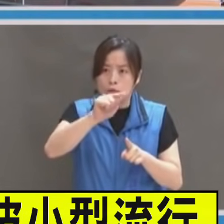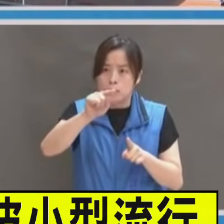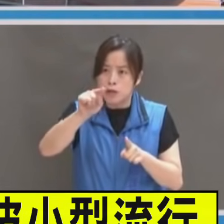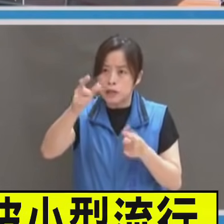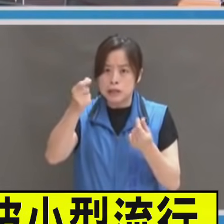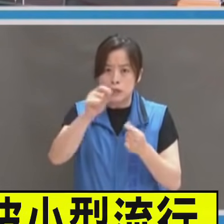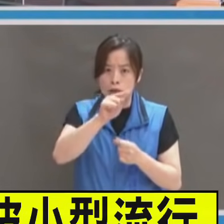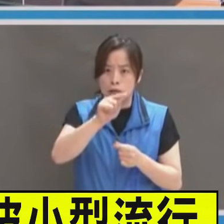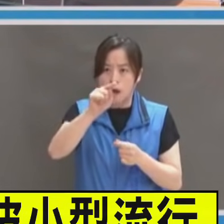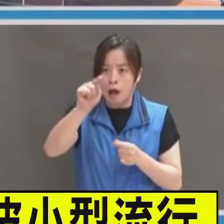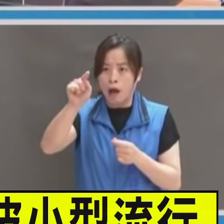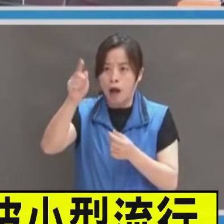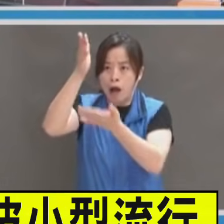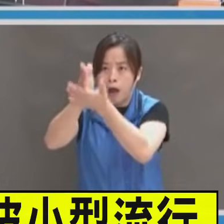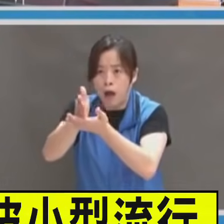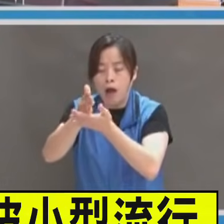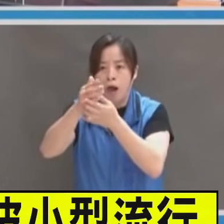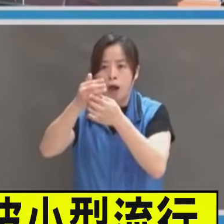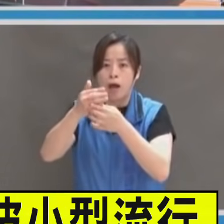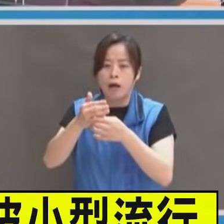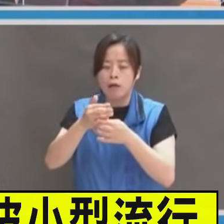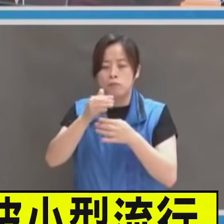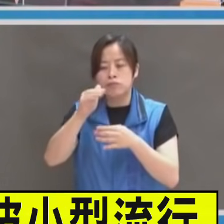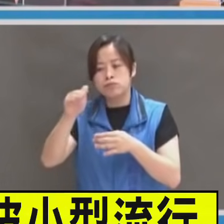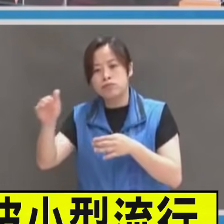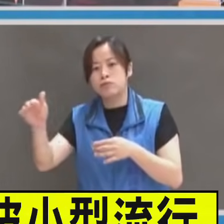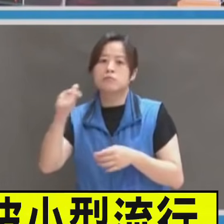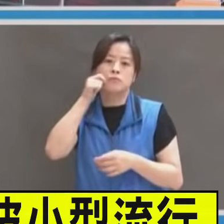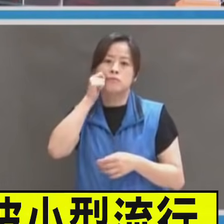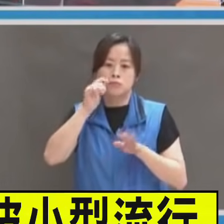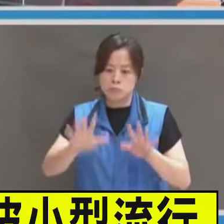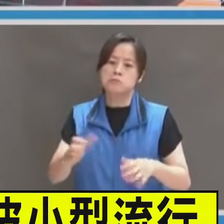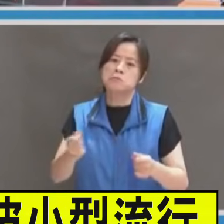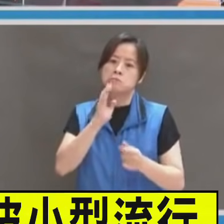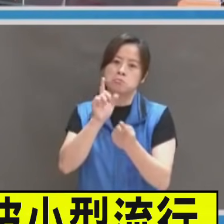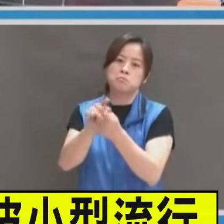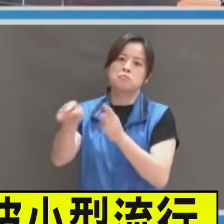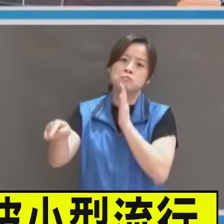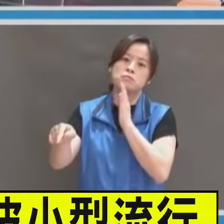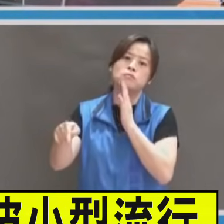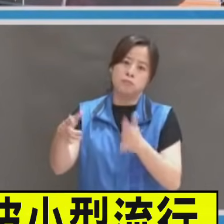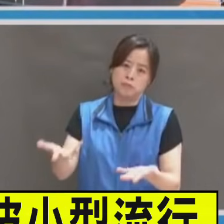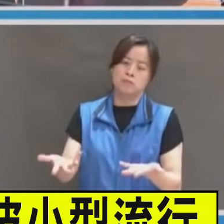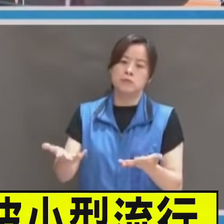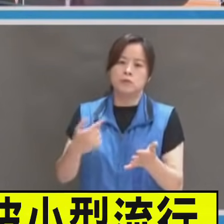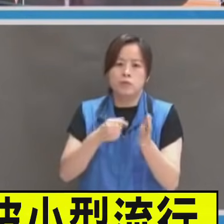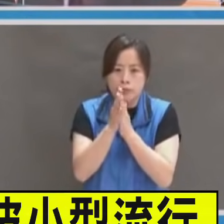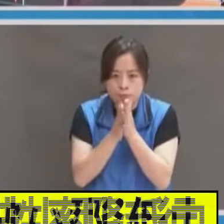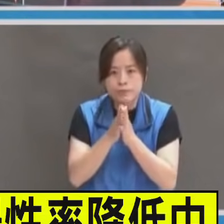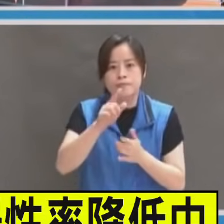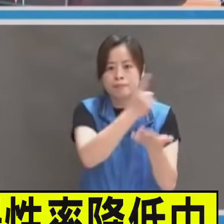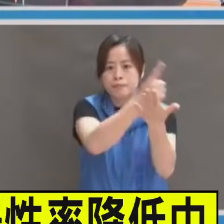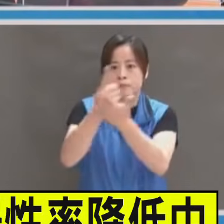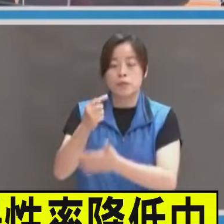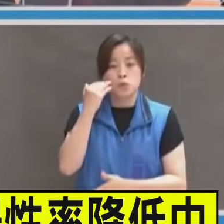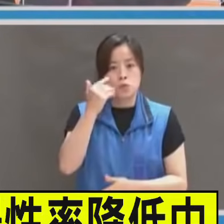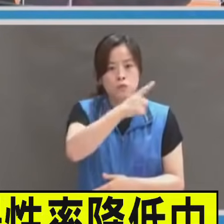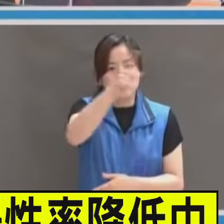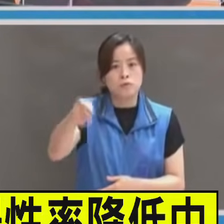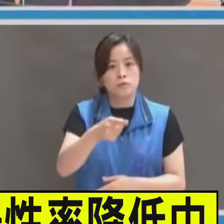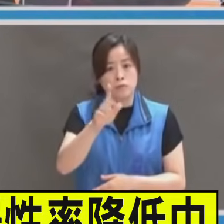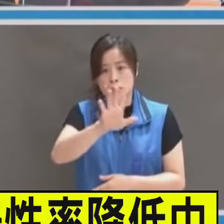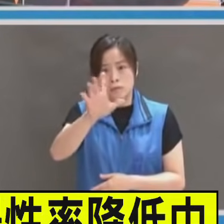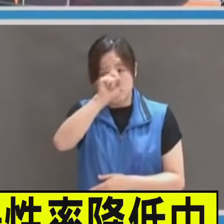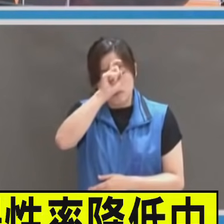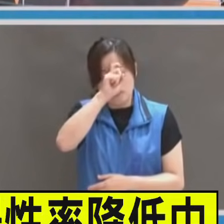情在疫苗来临之前持续了这么久，那你终将可以看到什么情况可以不要持续这